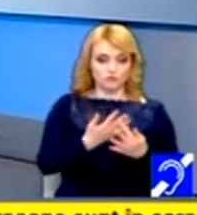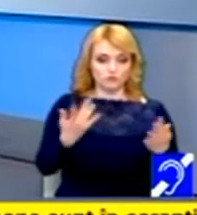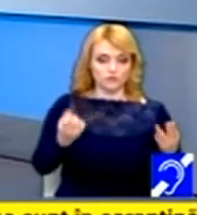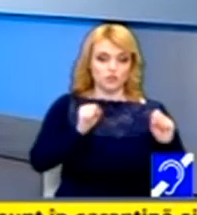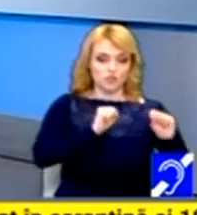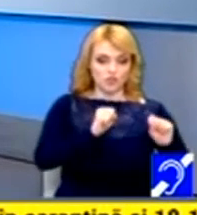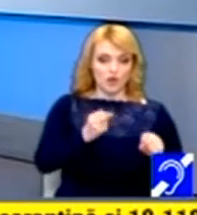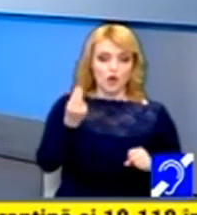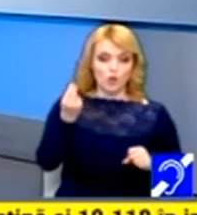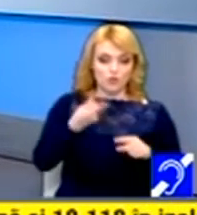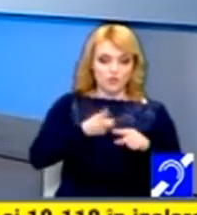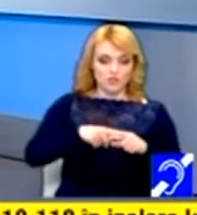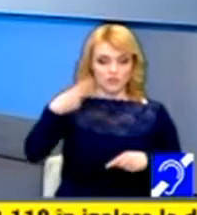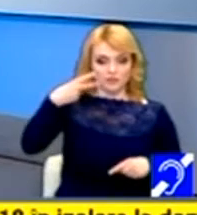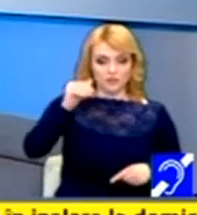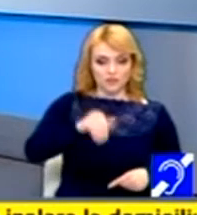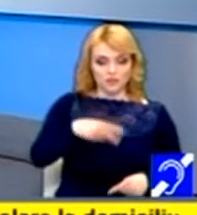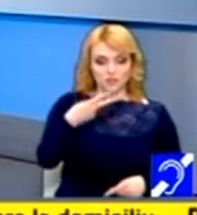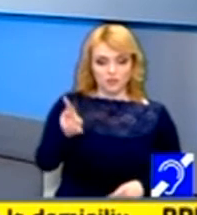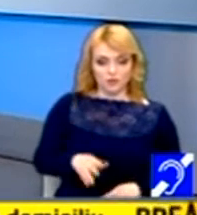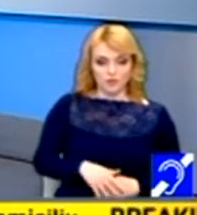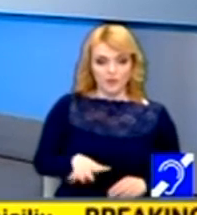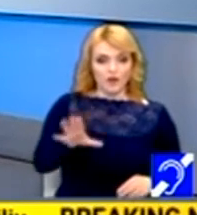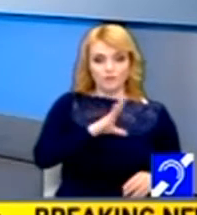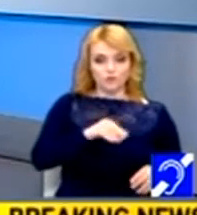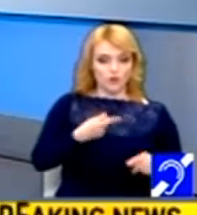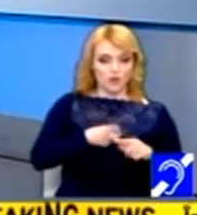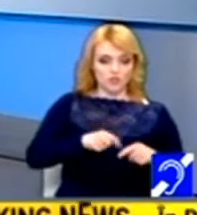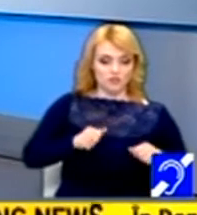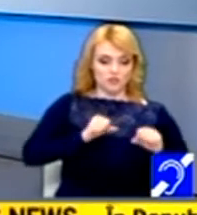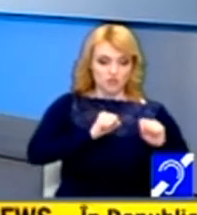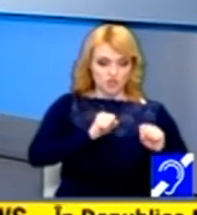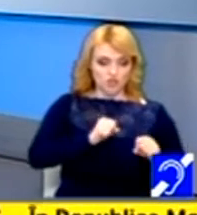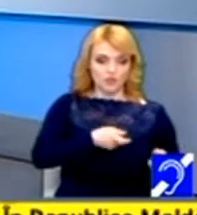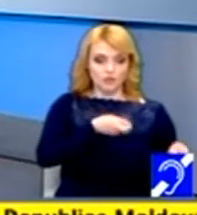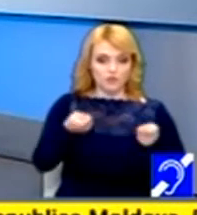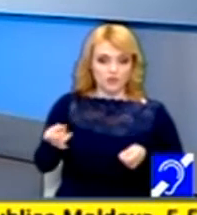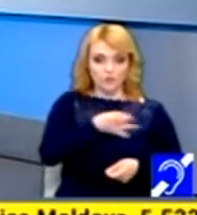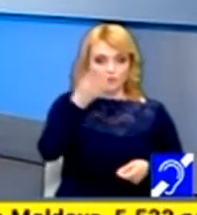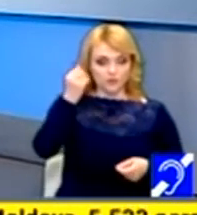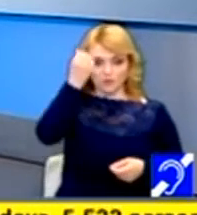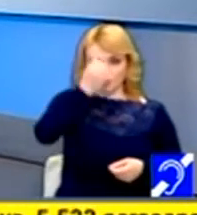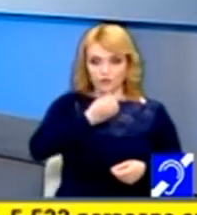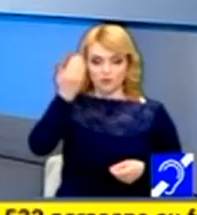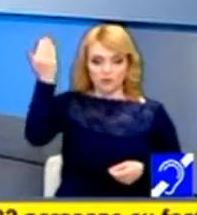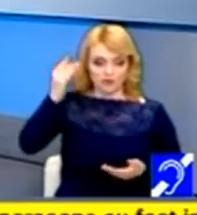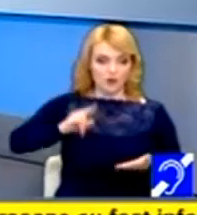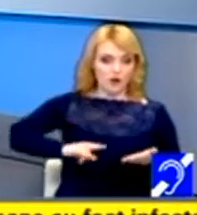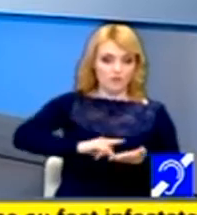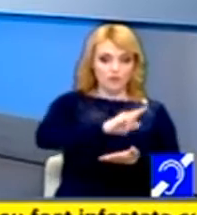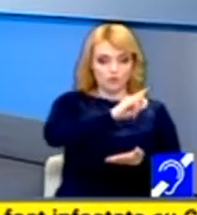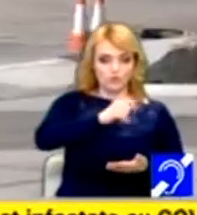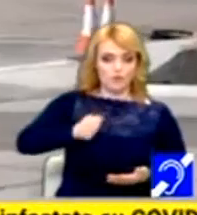protecție în valoare de circa 20.000 de euro. Echipamentele au fost aduse în Republica Moldova la bordul unui avion militar